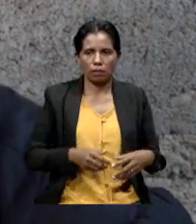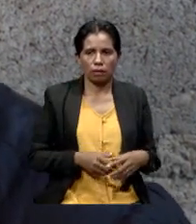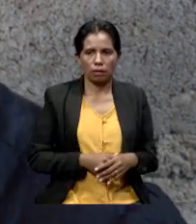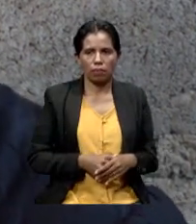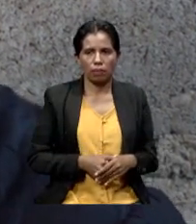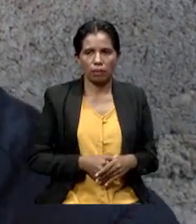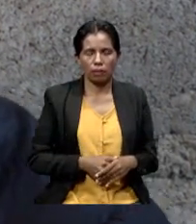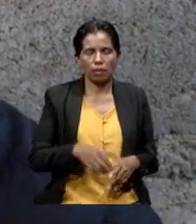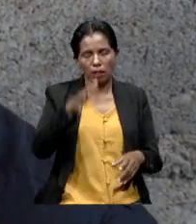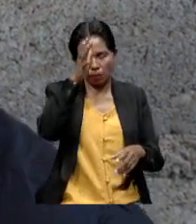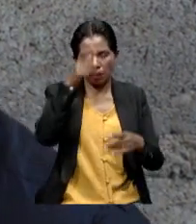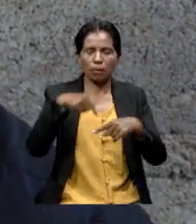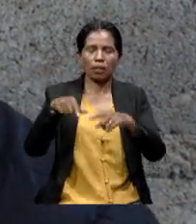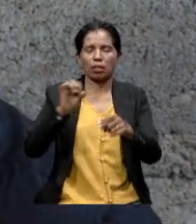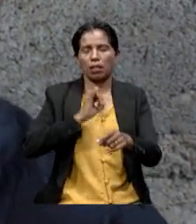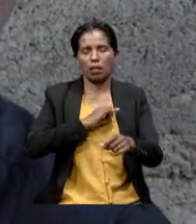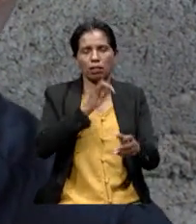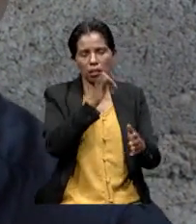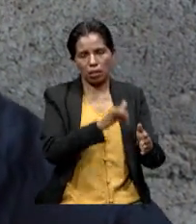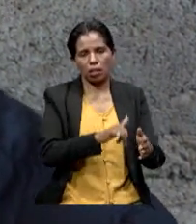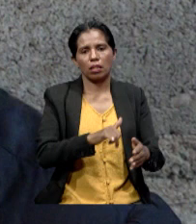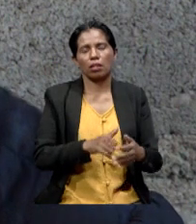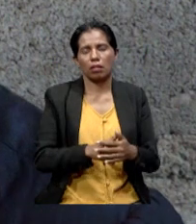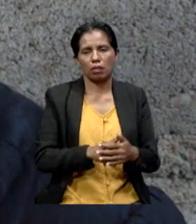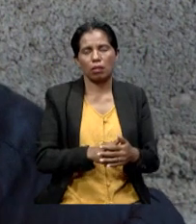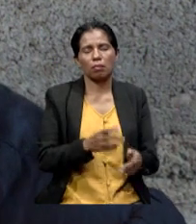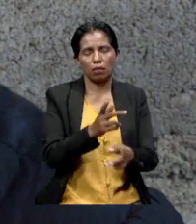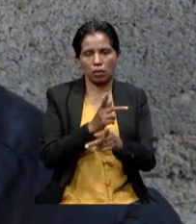sane ama sai ting au he ni an sane pian